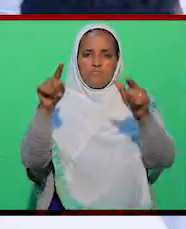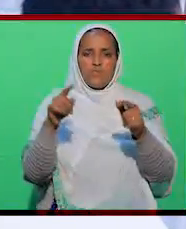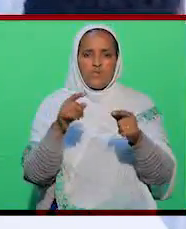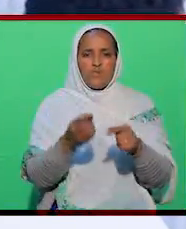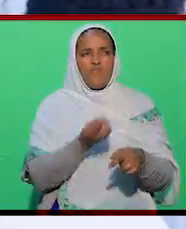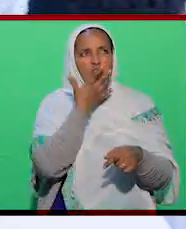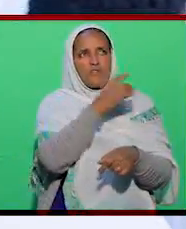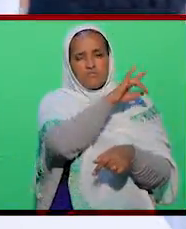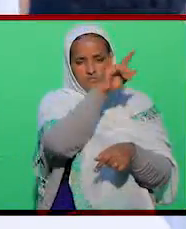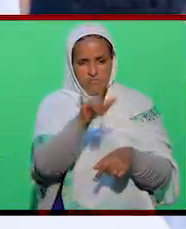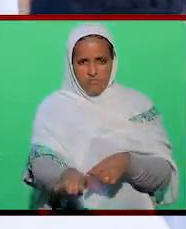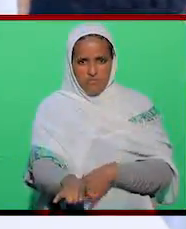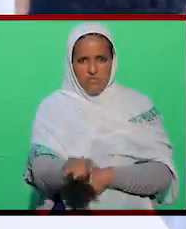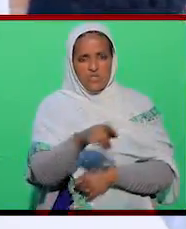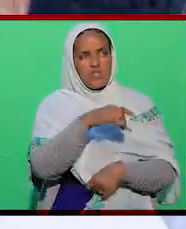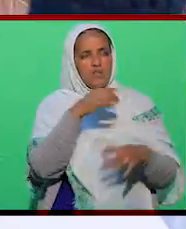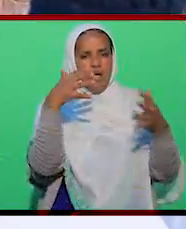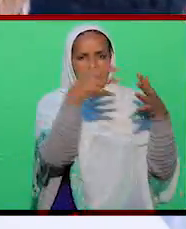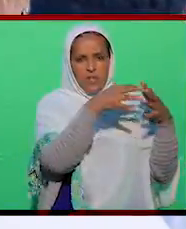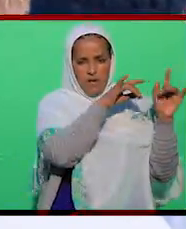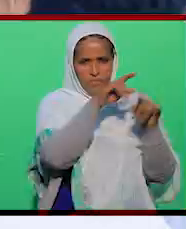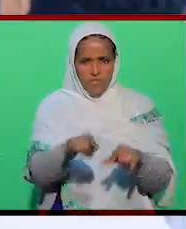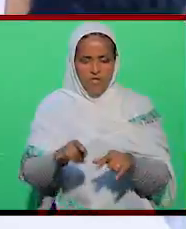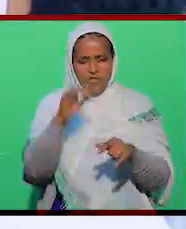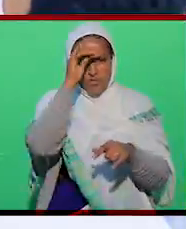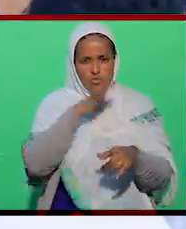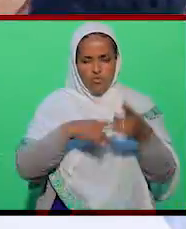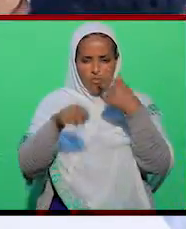የፈውስ ቀን ተብሎ ነው። ከውጭ ነው የሚመጣ። እና